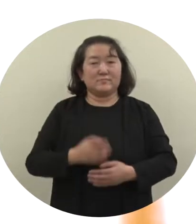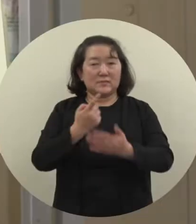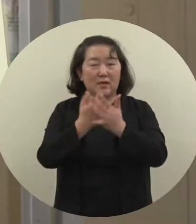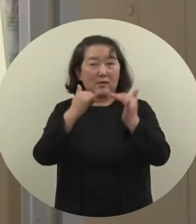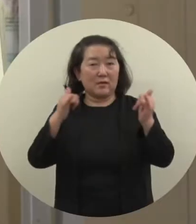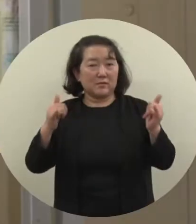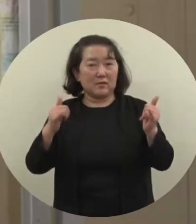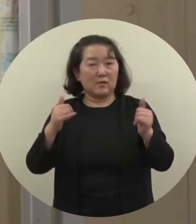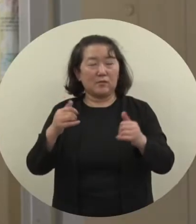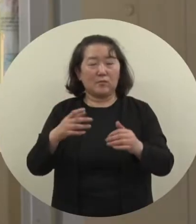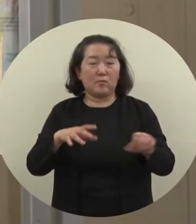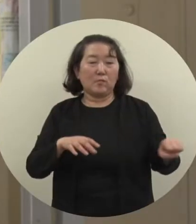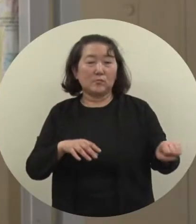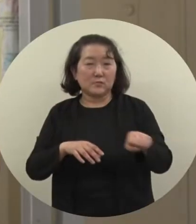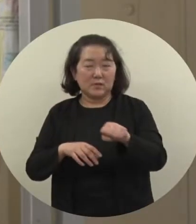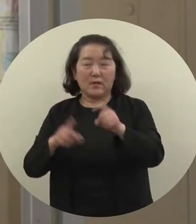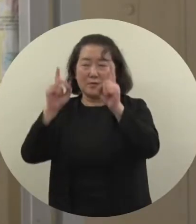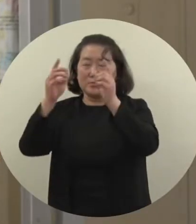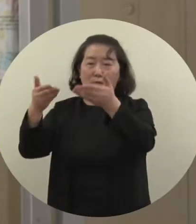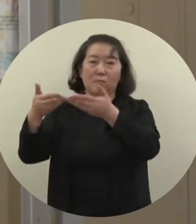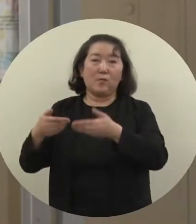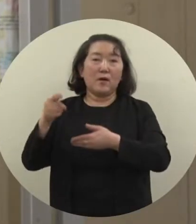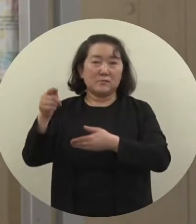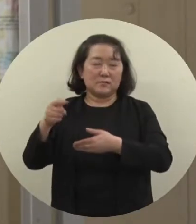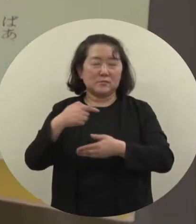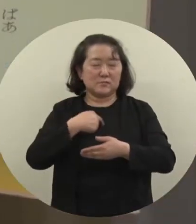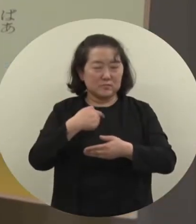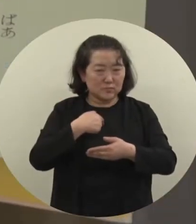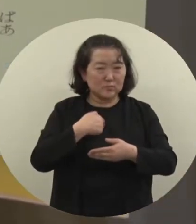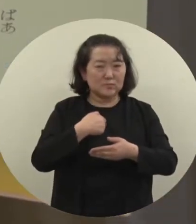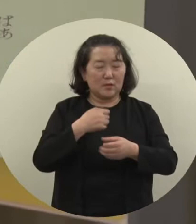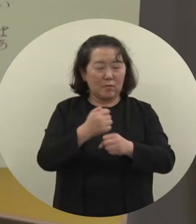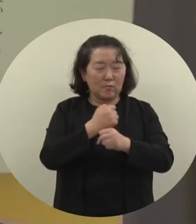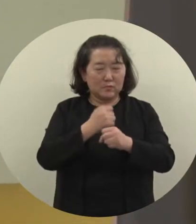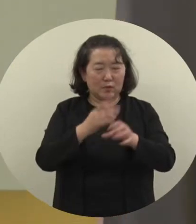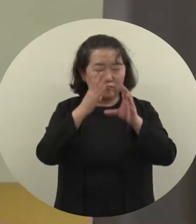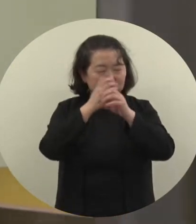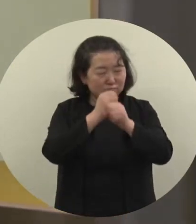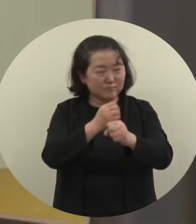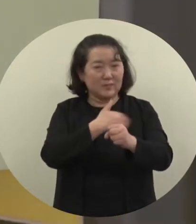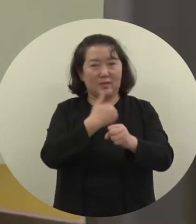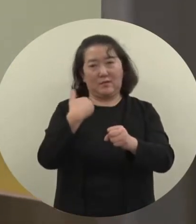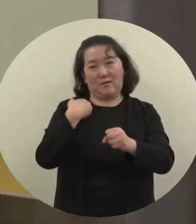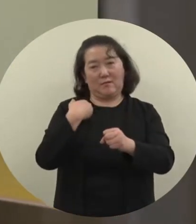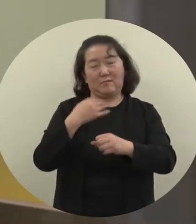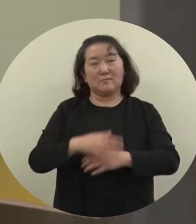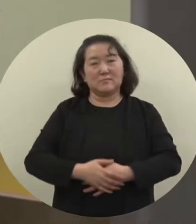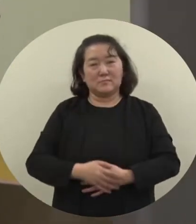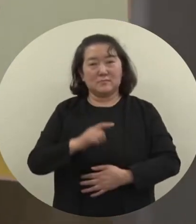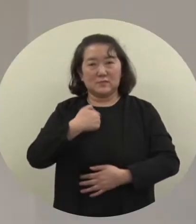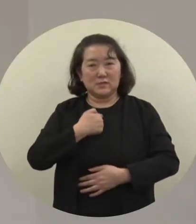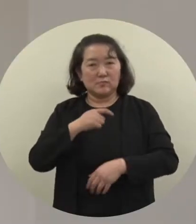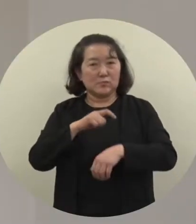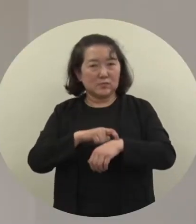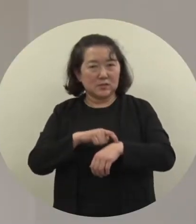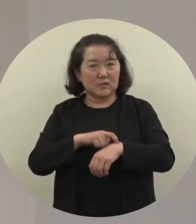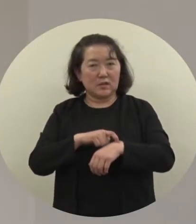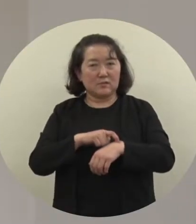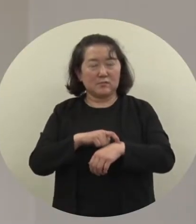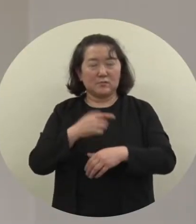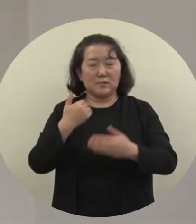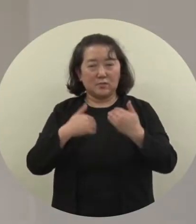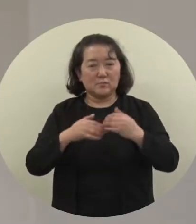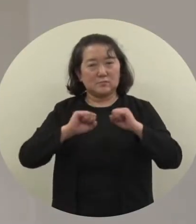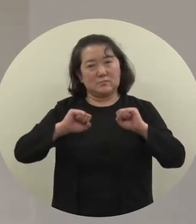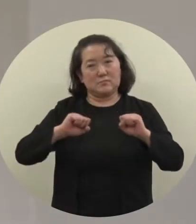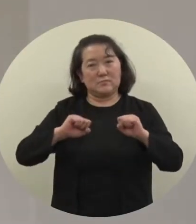です。参加者からは上の子を遊ばせてもらい、久しぶりに工作に夢中になれました、自分の